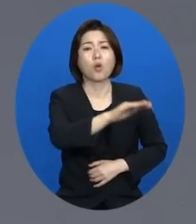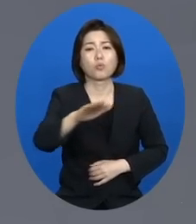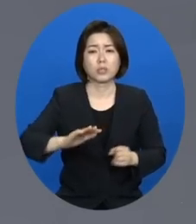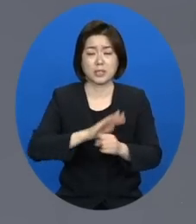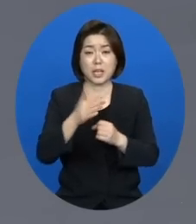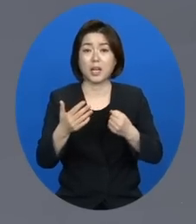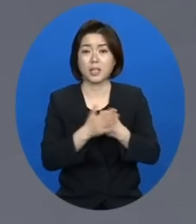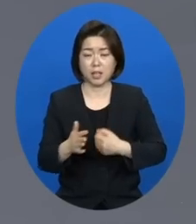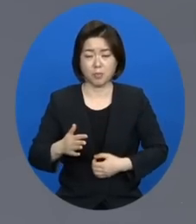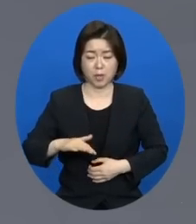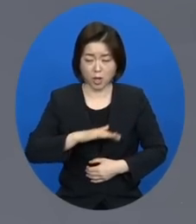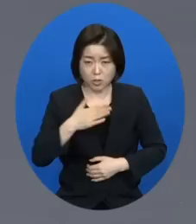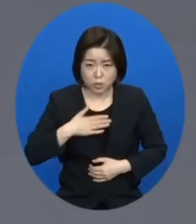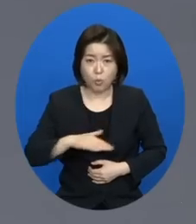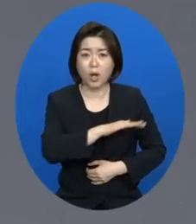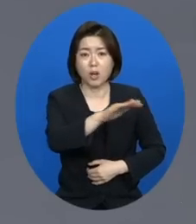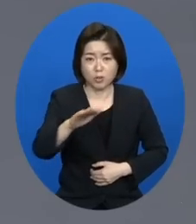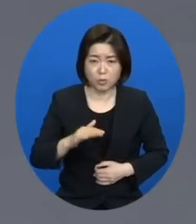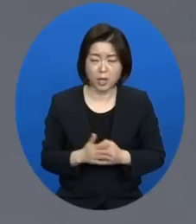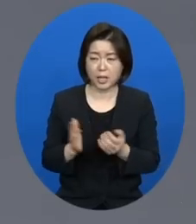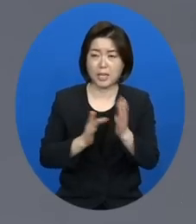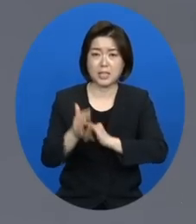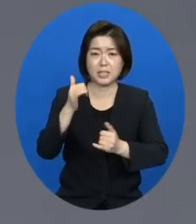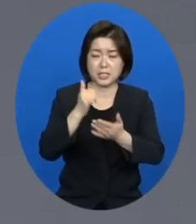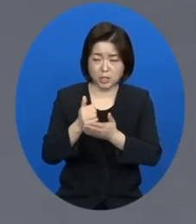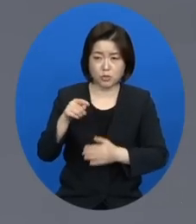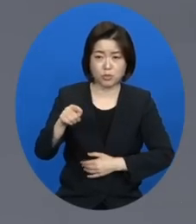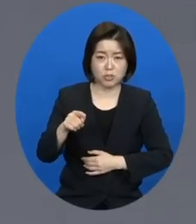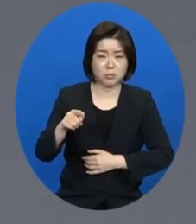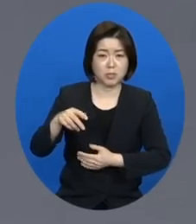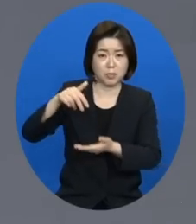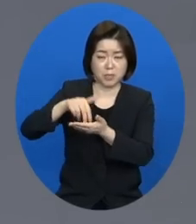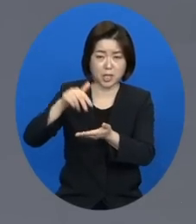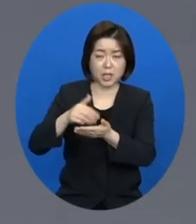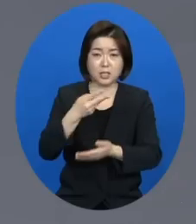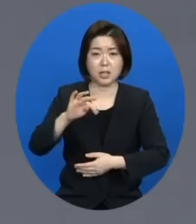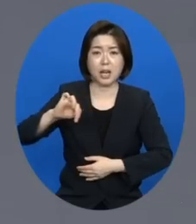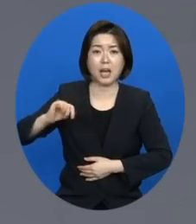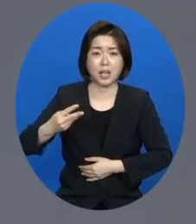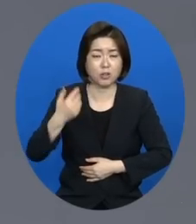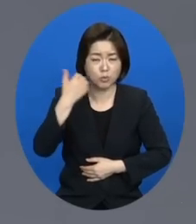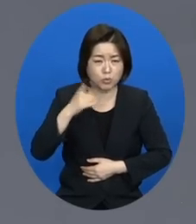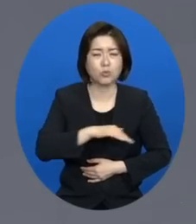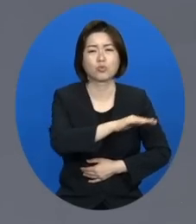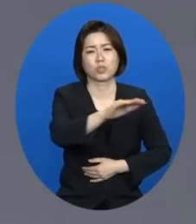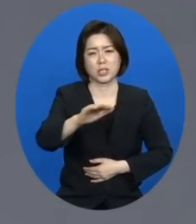바로 저와 여러분이 예수님의 라헬이라는 것입니다.